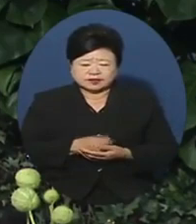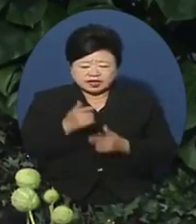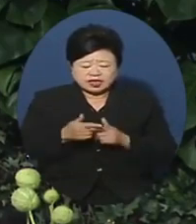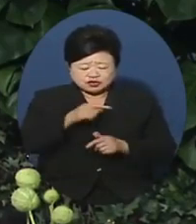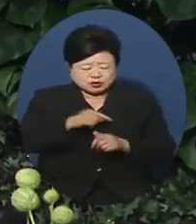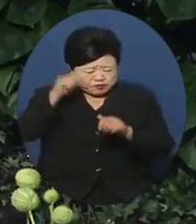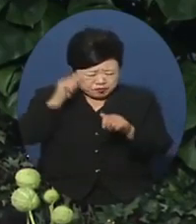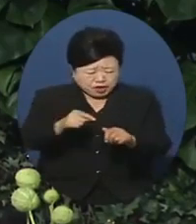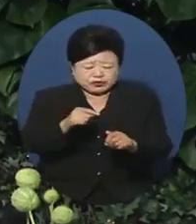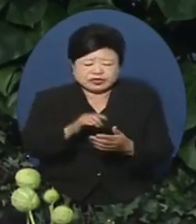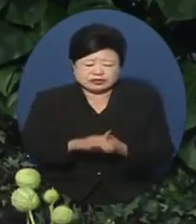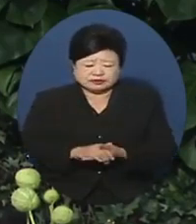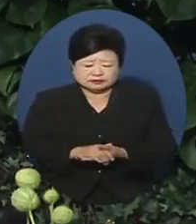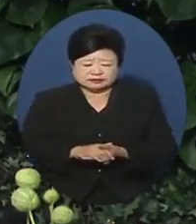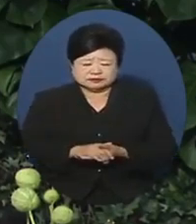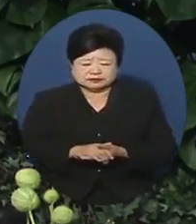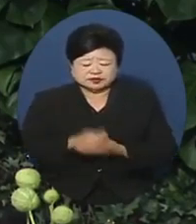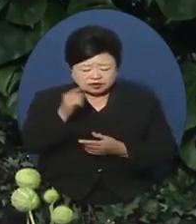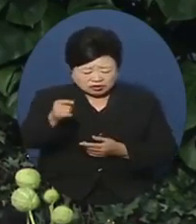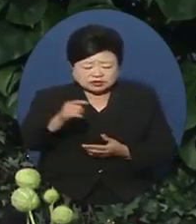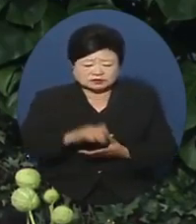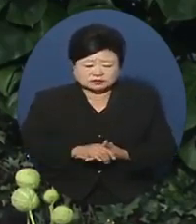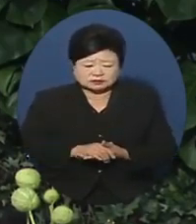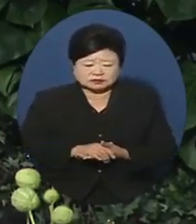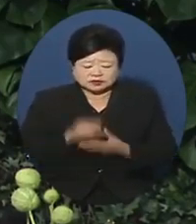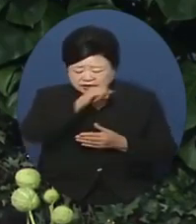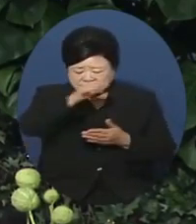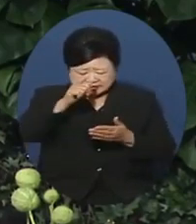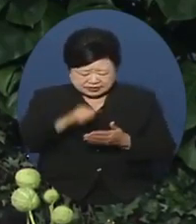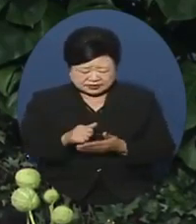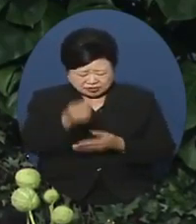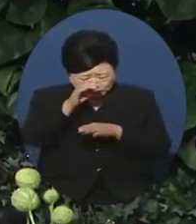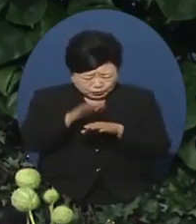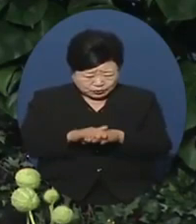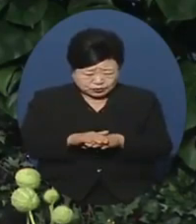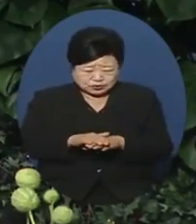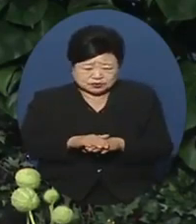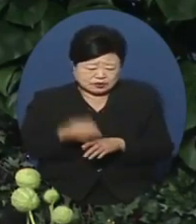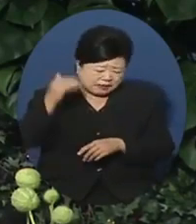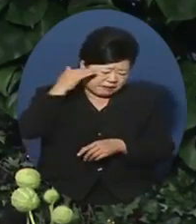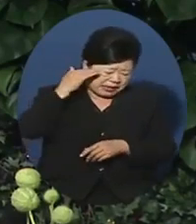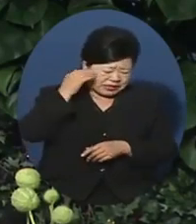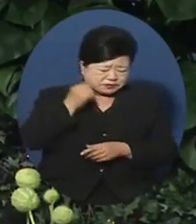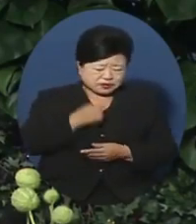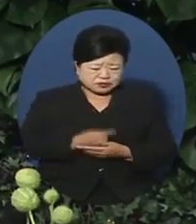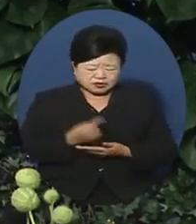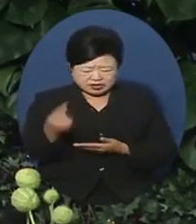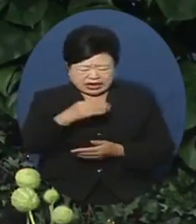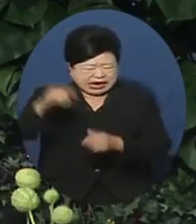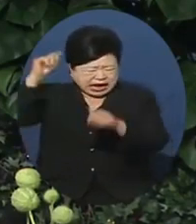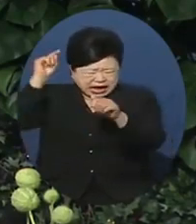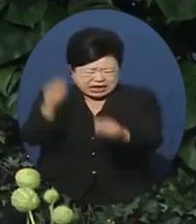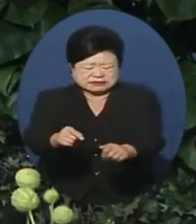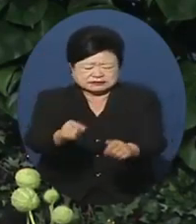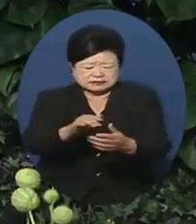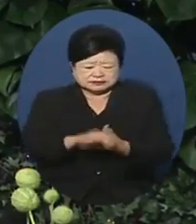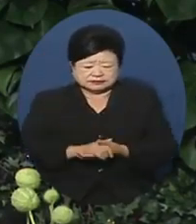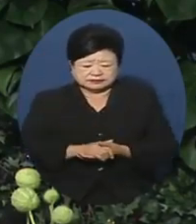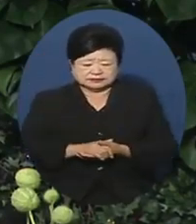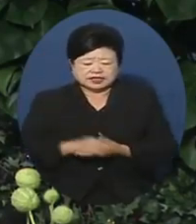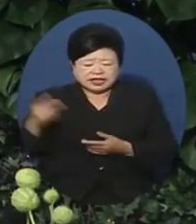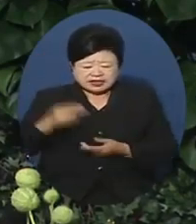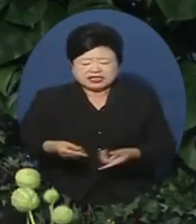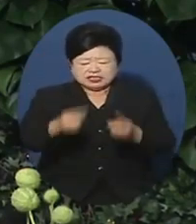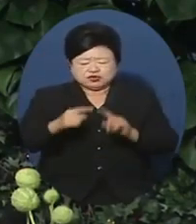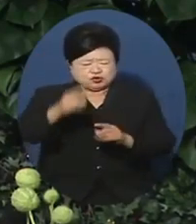예수 이름으로 명하노니 너는 우리 성도들 곁에서 떠나가고